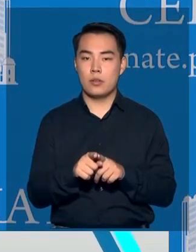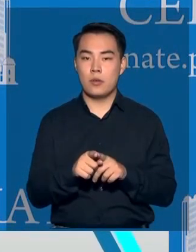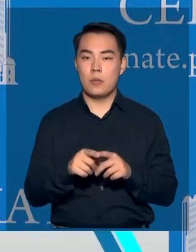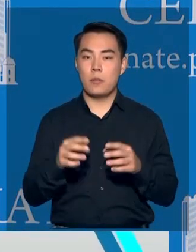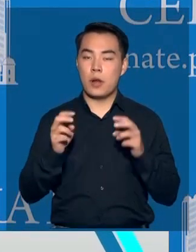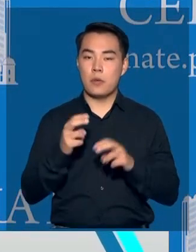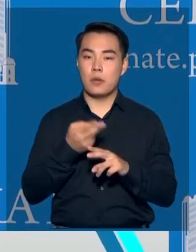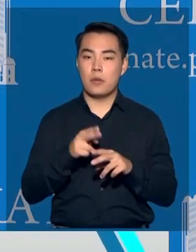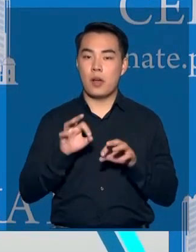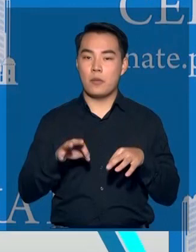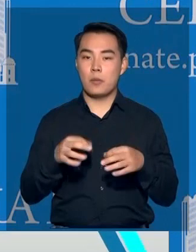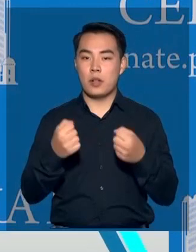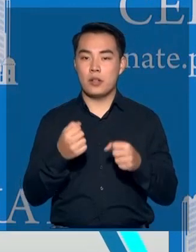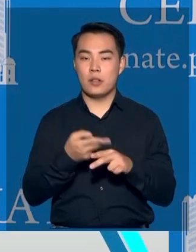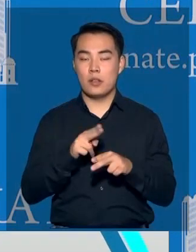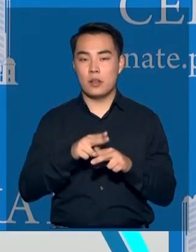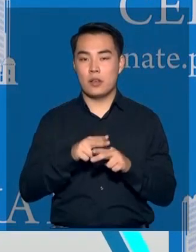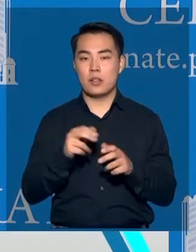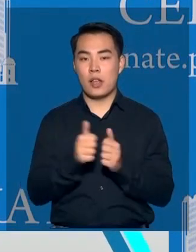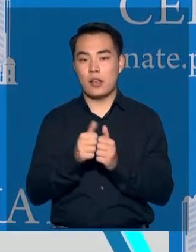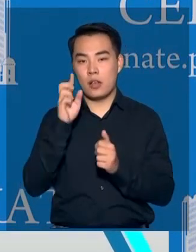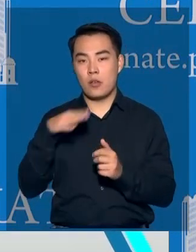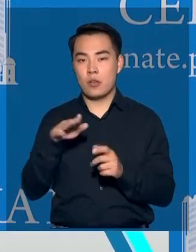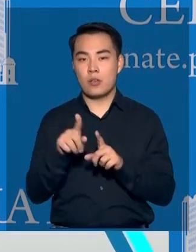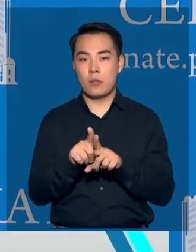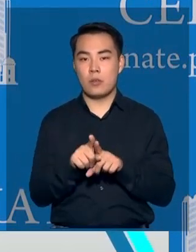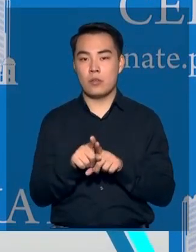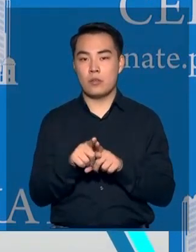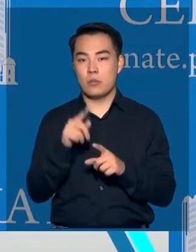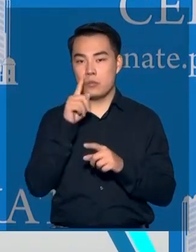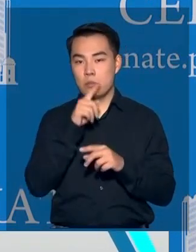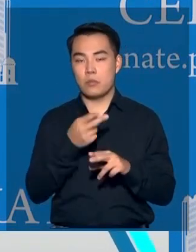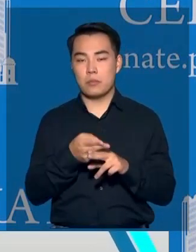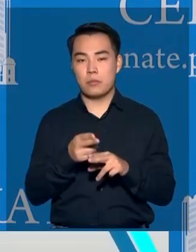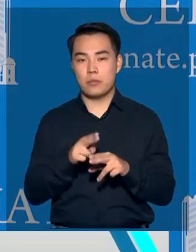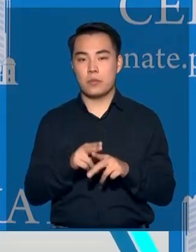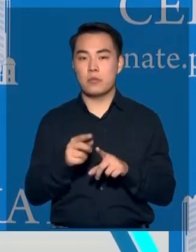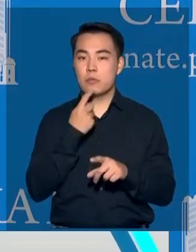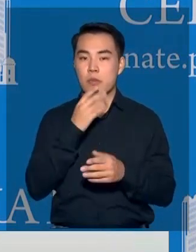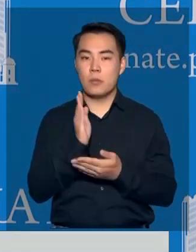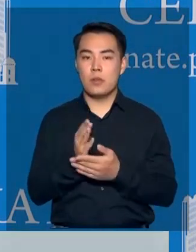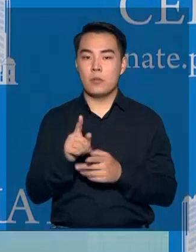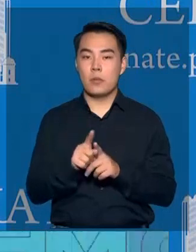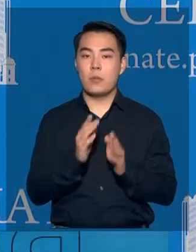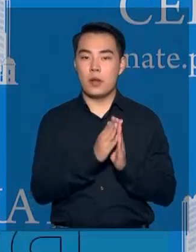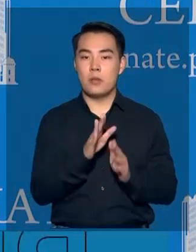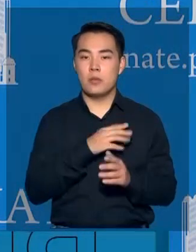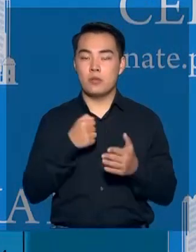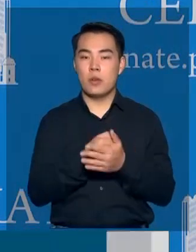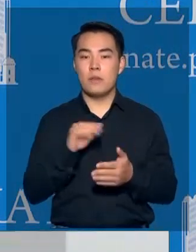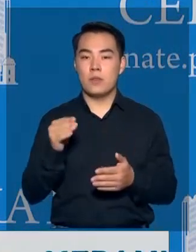производства автомашин в соседних странах, к сожалению, не получается. Поэтому они попросили до